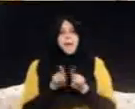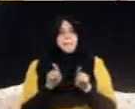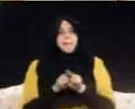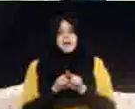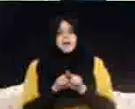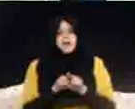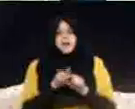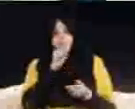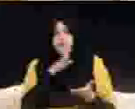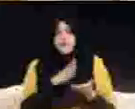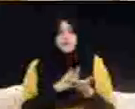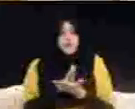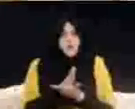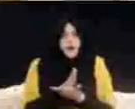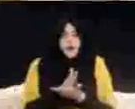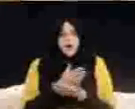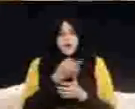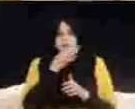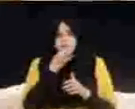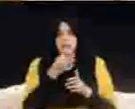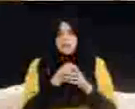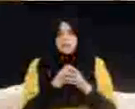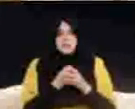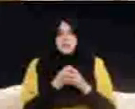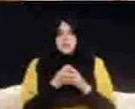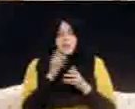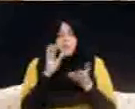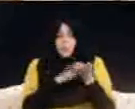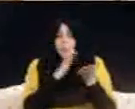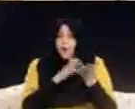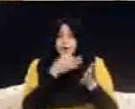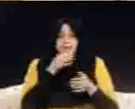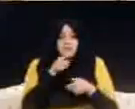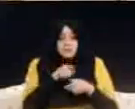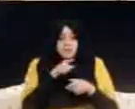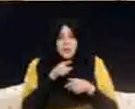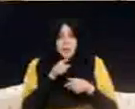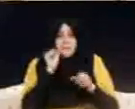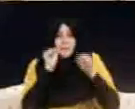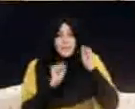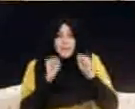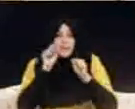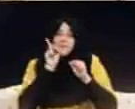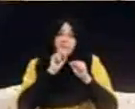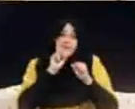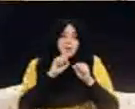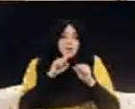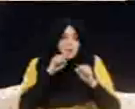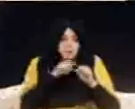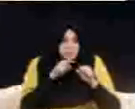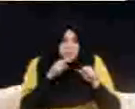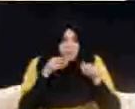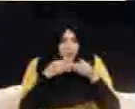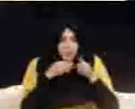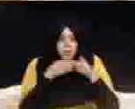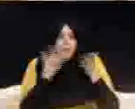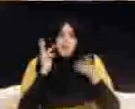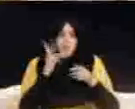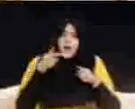وجل يقول وإذا الموءودة سئلت بأي ذنب قتلت؟ فهناك أخلاق جاهلية